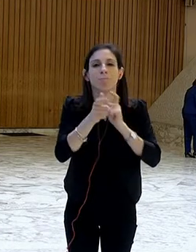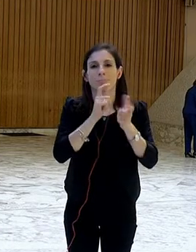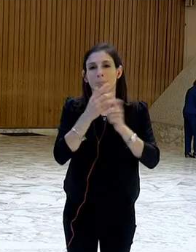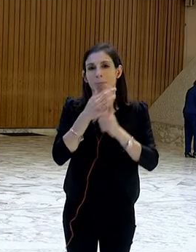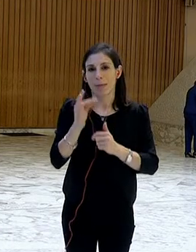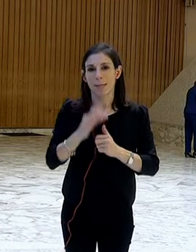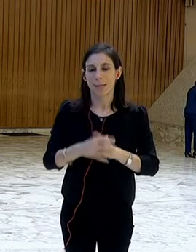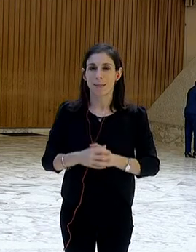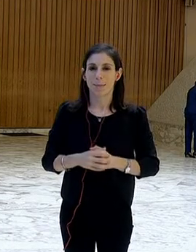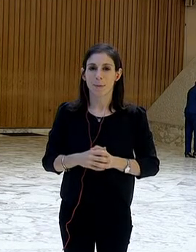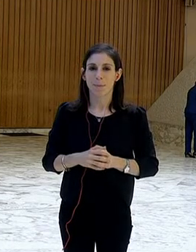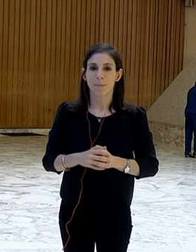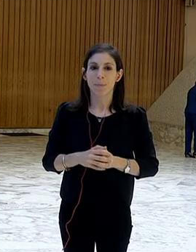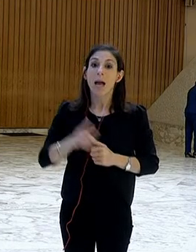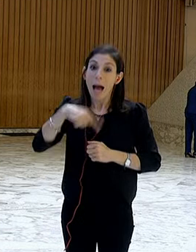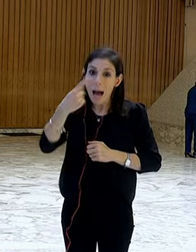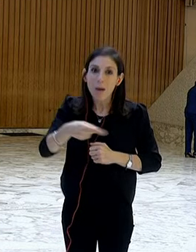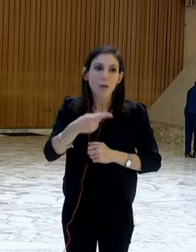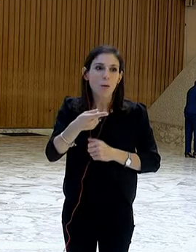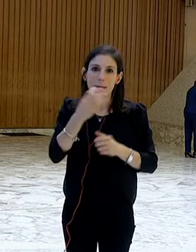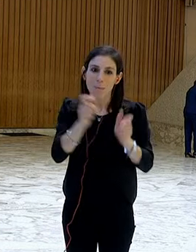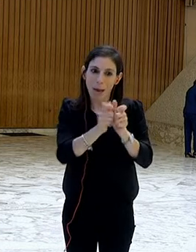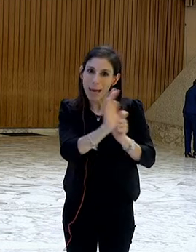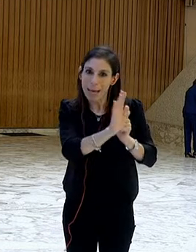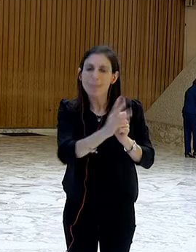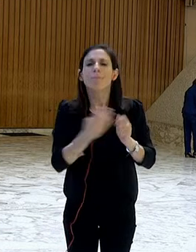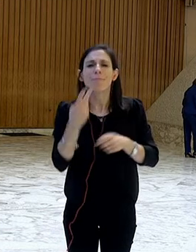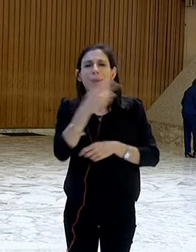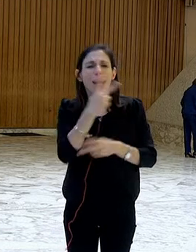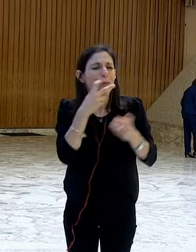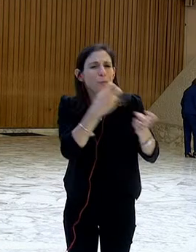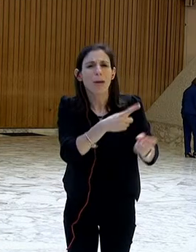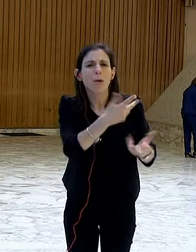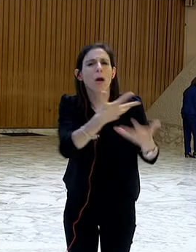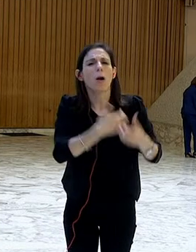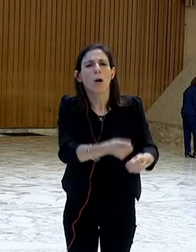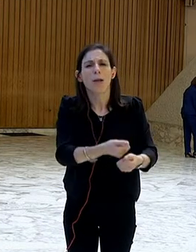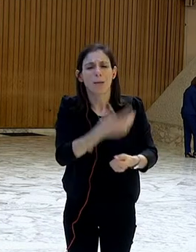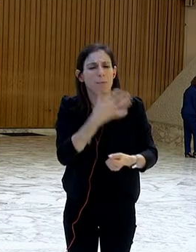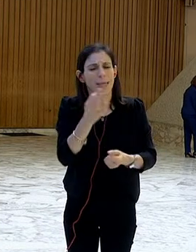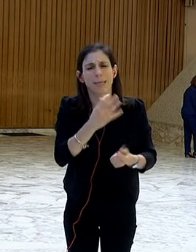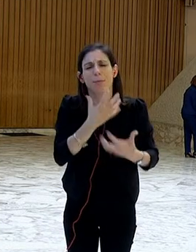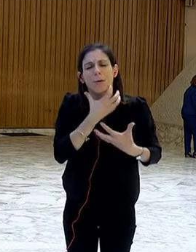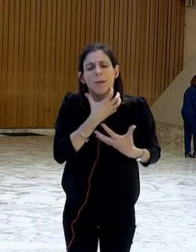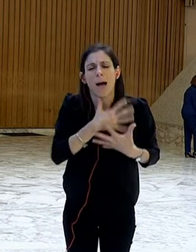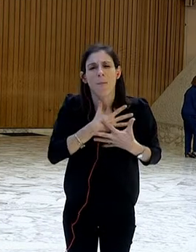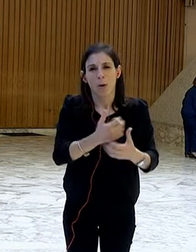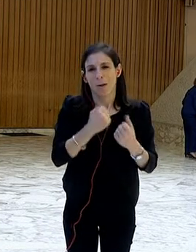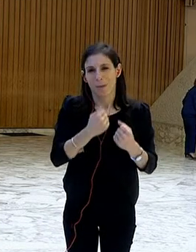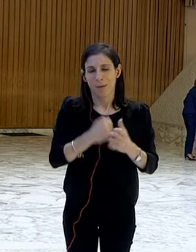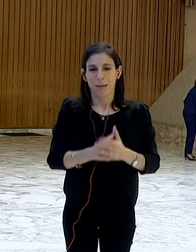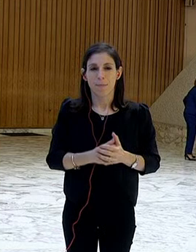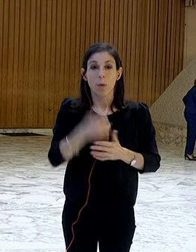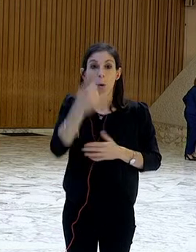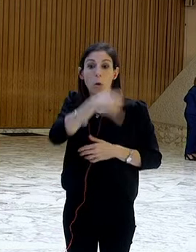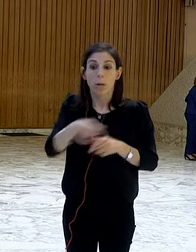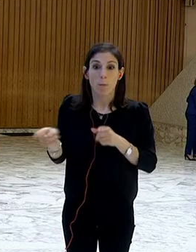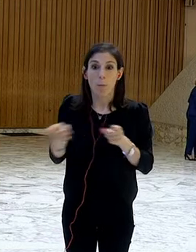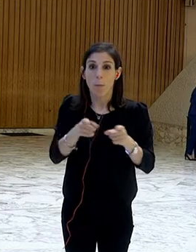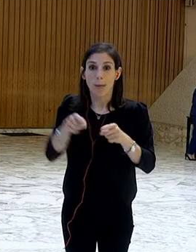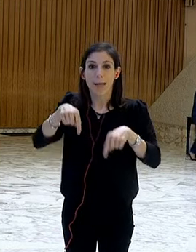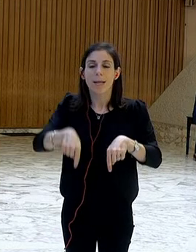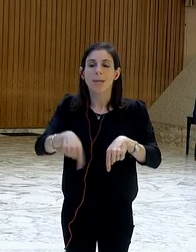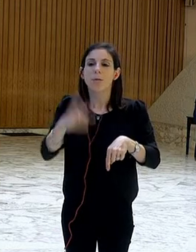regard va au-delà des familles locales afin de construire un réseau plus régional. Nous sommes reconnaissants